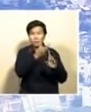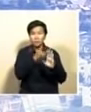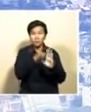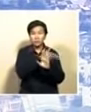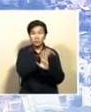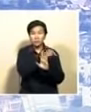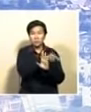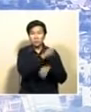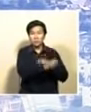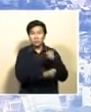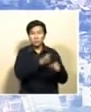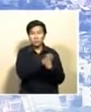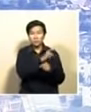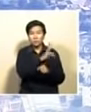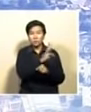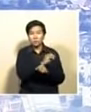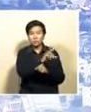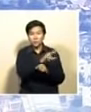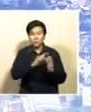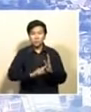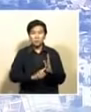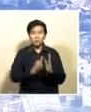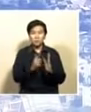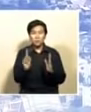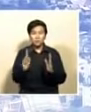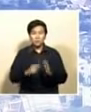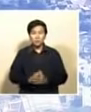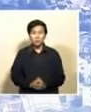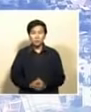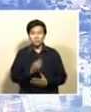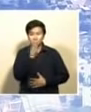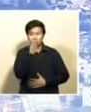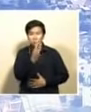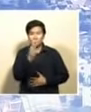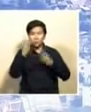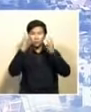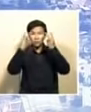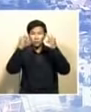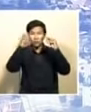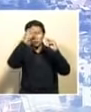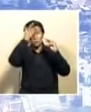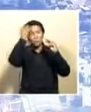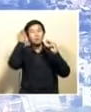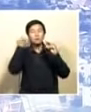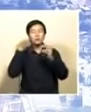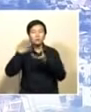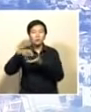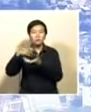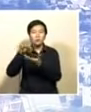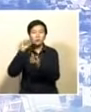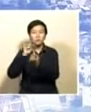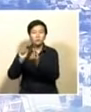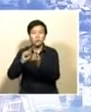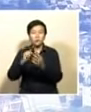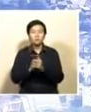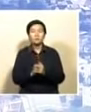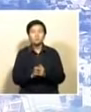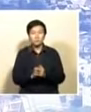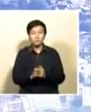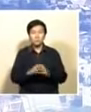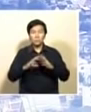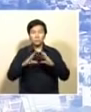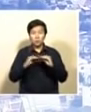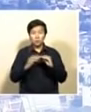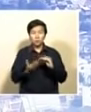30 มีนาคม 2563นะครับเริ่มต้นด้วยที่ท่านนายกนะครับได้กล่าวถึงเรื่องของงานนี้ประเด็นก็